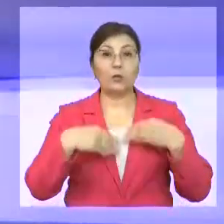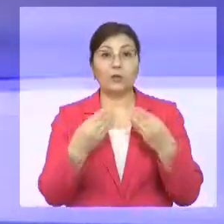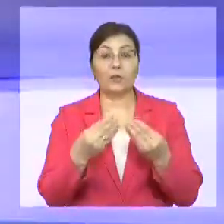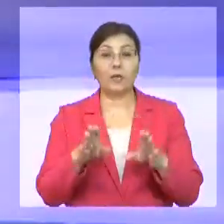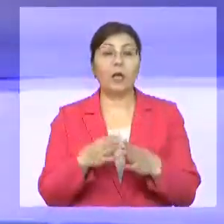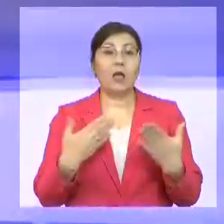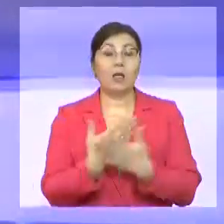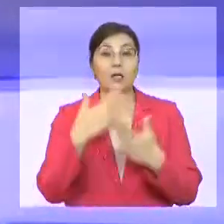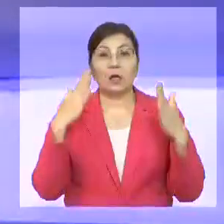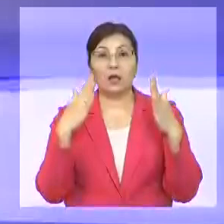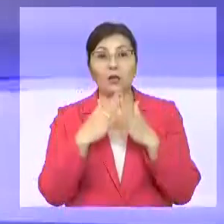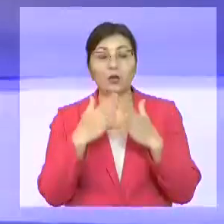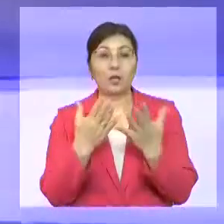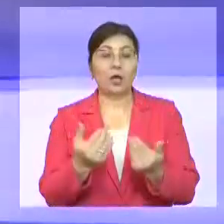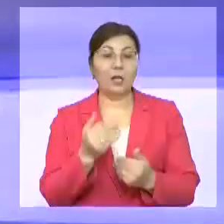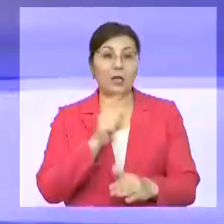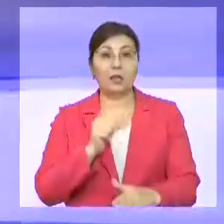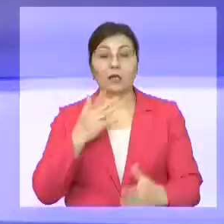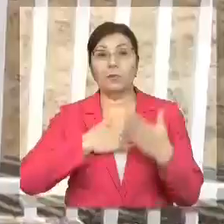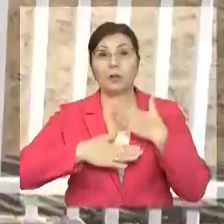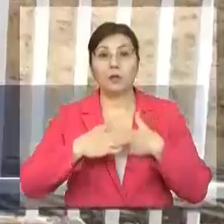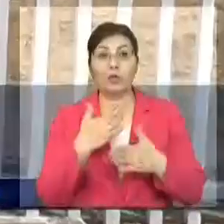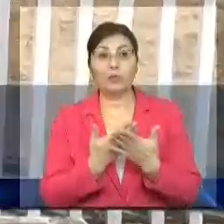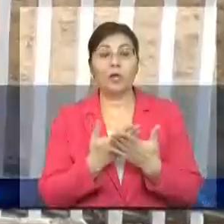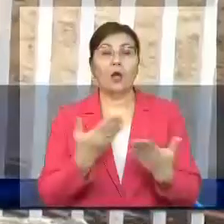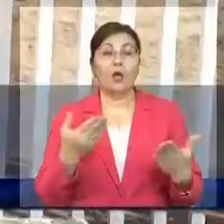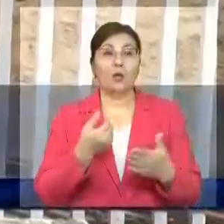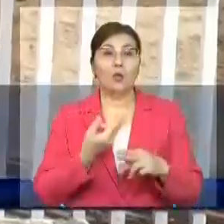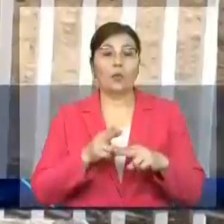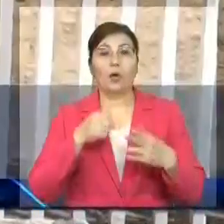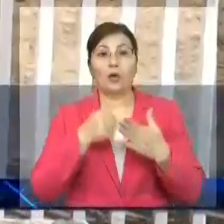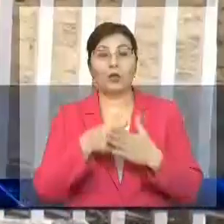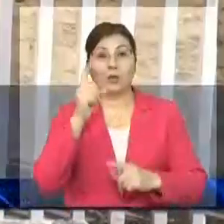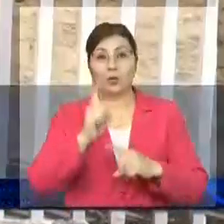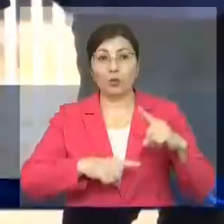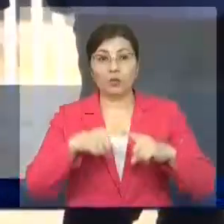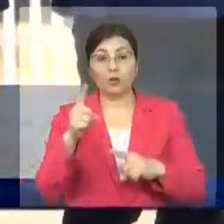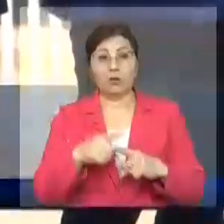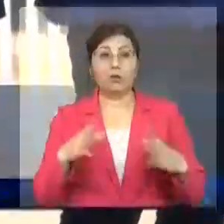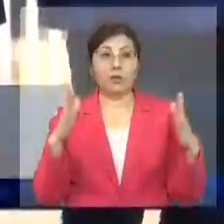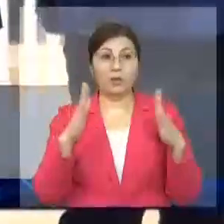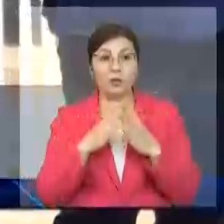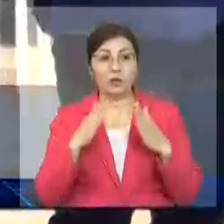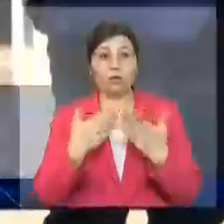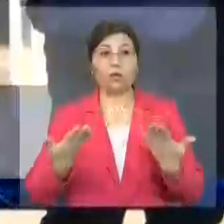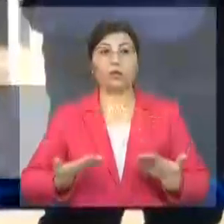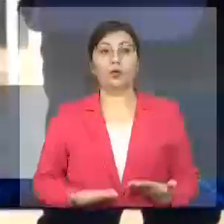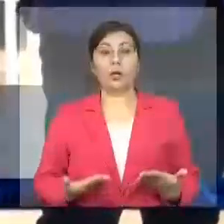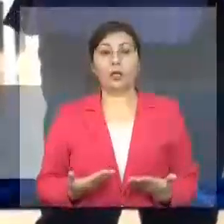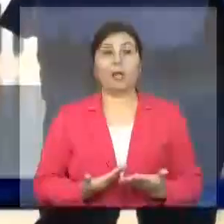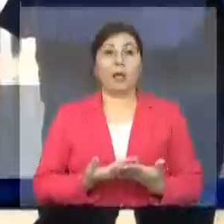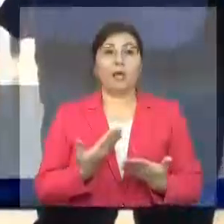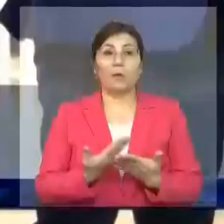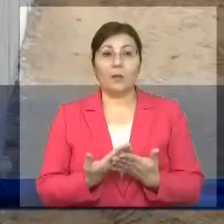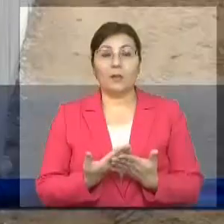Су жаңа үйге кірген тұрғындардың қуанышында шек жоқ. Олар бұған дейін туған, туыс пен жалдамалы пәтерлерді паналап келді.